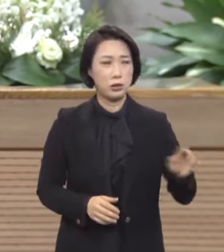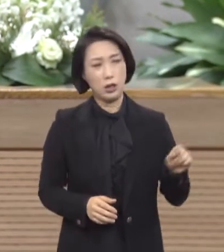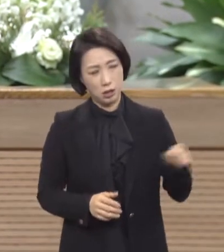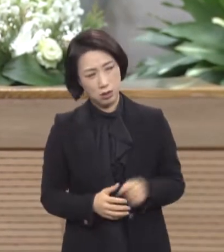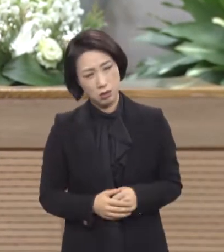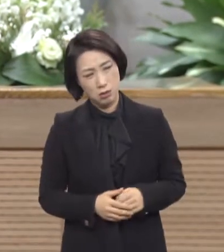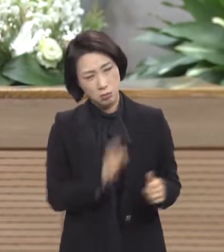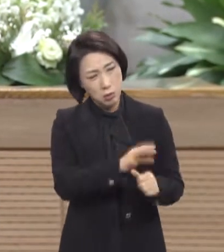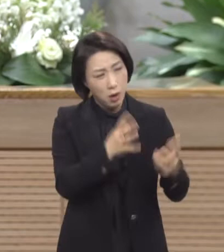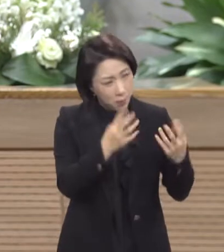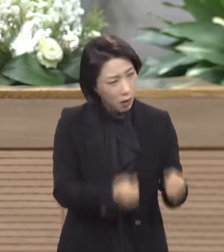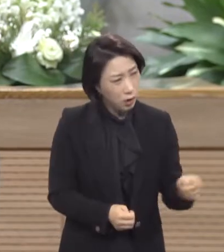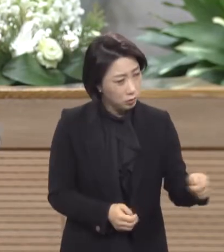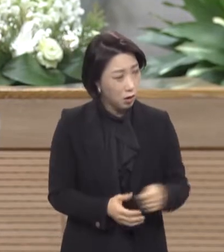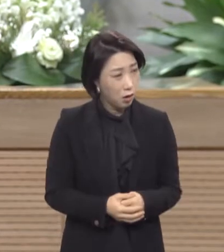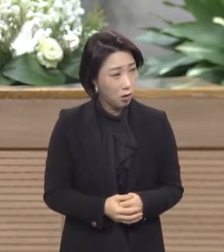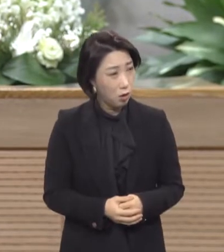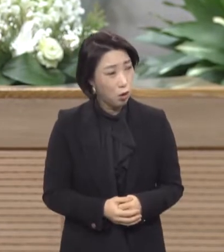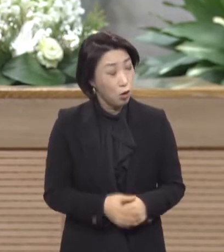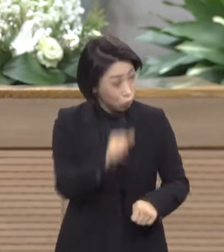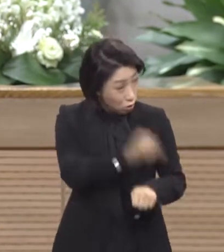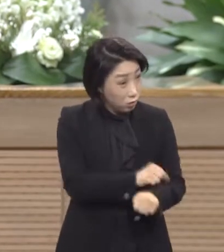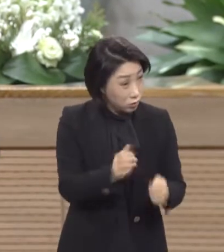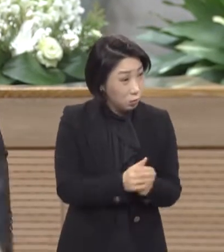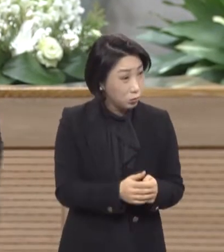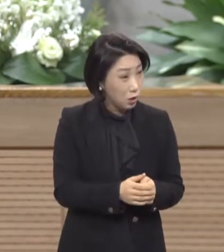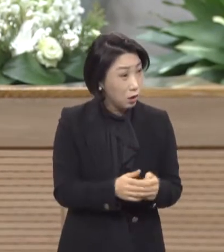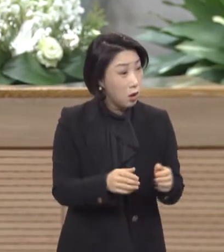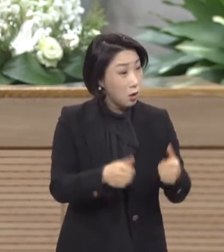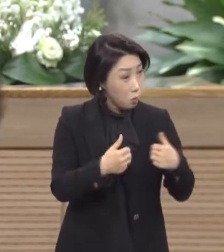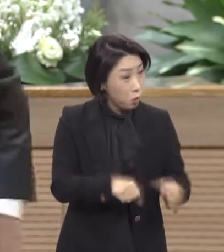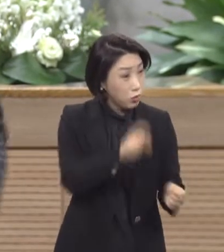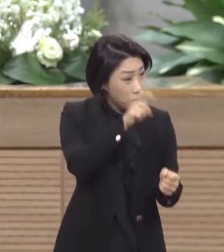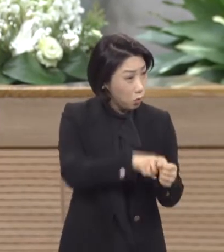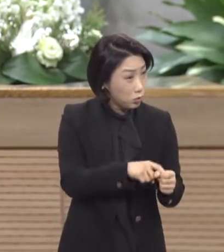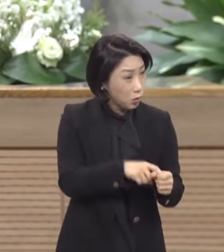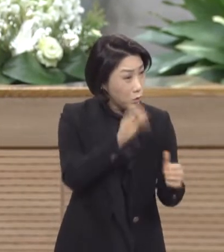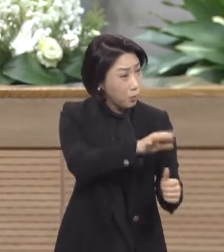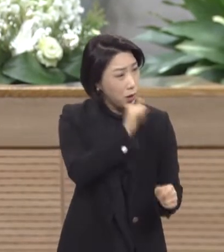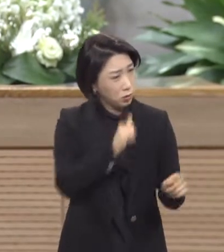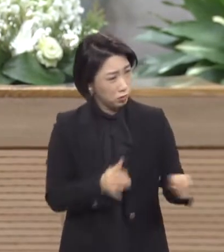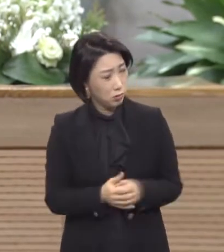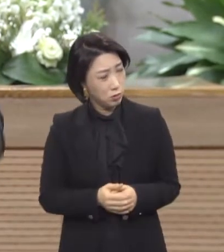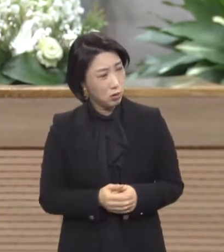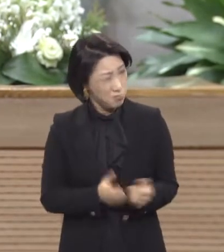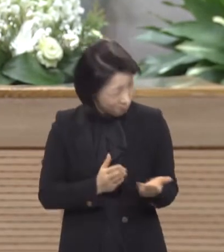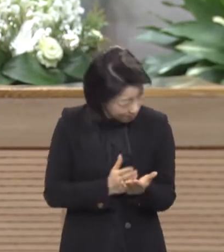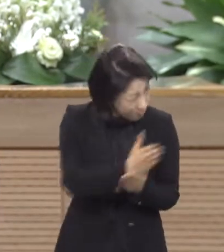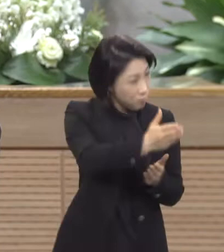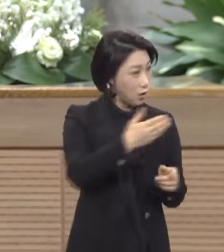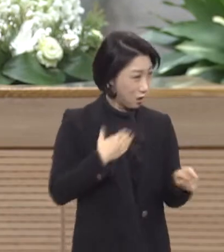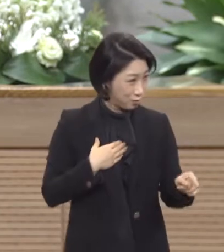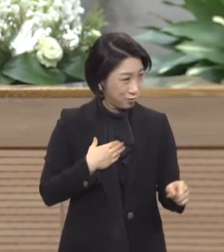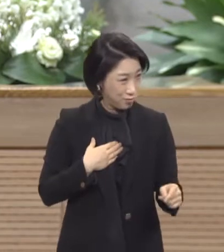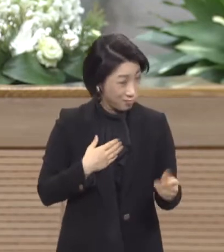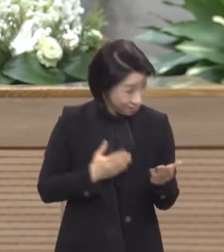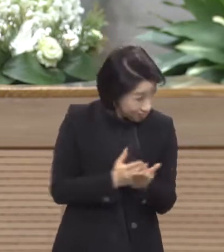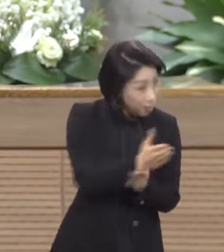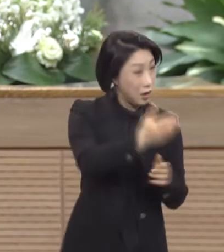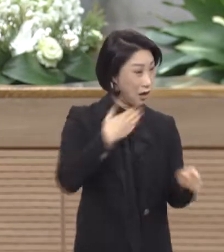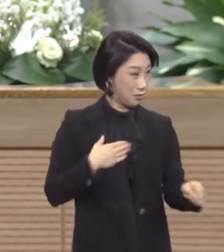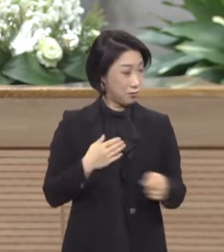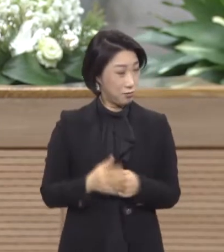그렇게 핍박이 오네요. 아 잘하니까 못하게 하려고 핍박이 오는 거지. 그대로 고. 계속